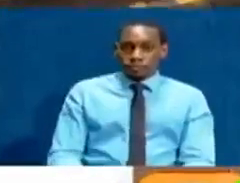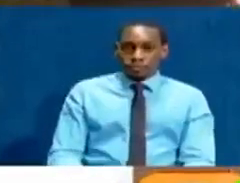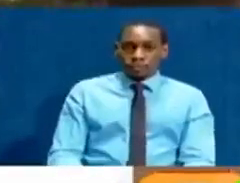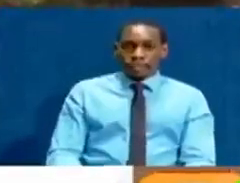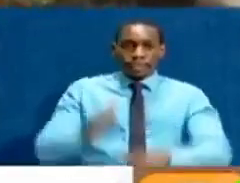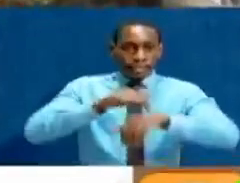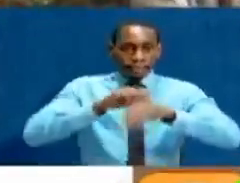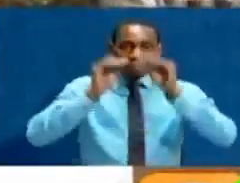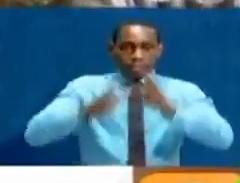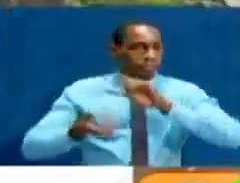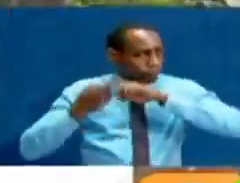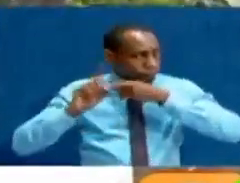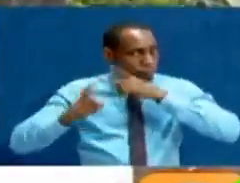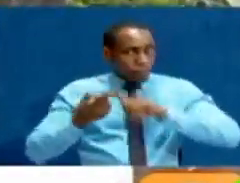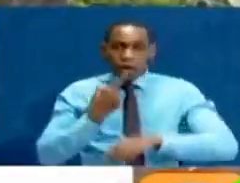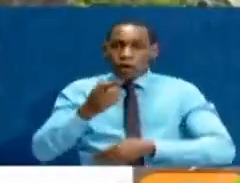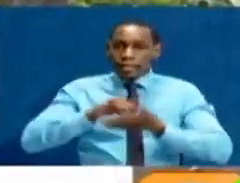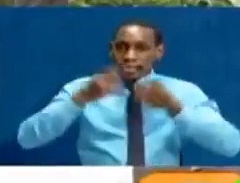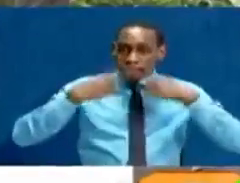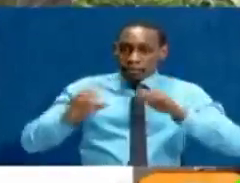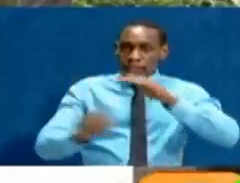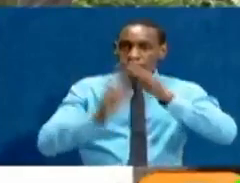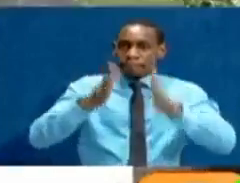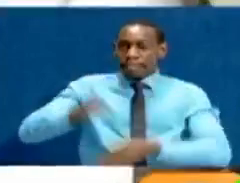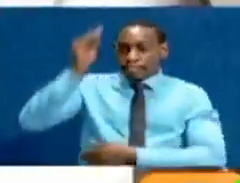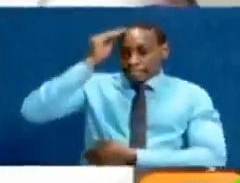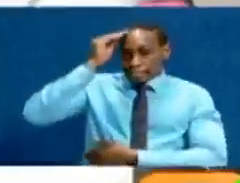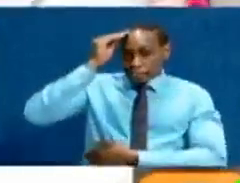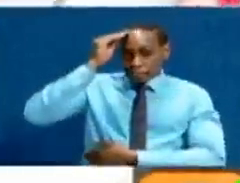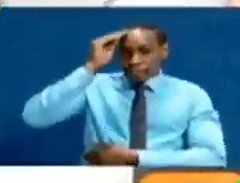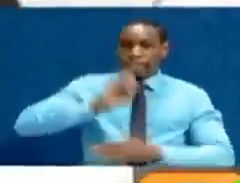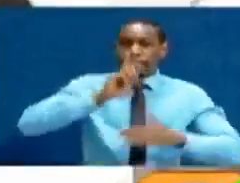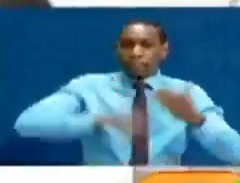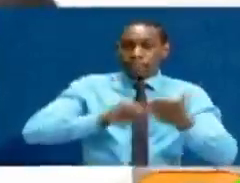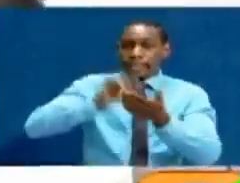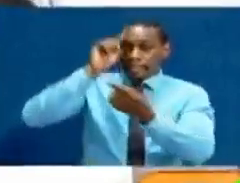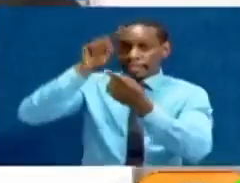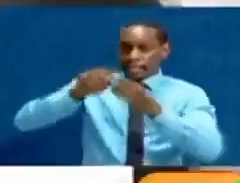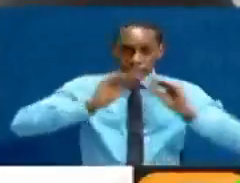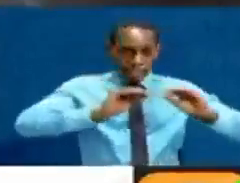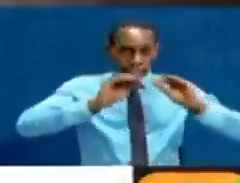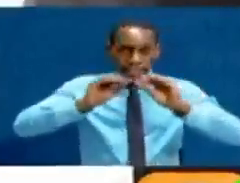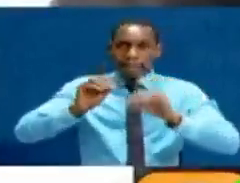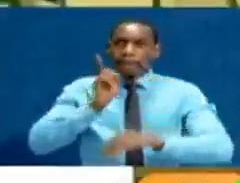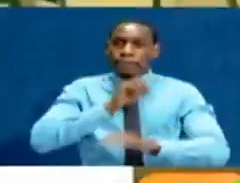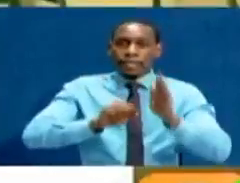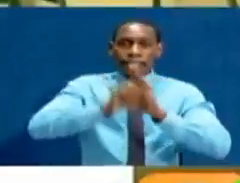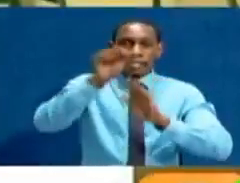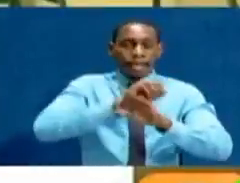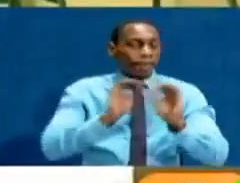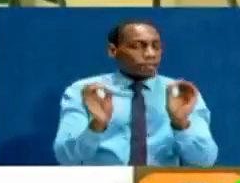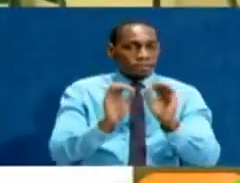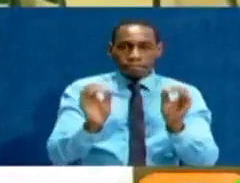Na huku walimu wakitafakari mwongozo uliotolewa, waziri wa elimu Profesa George Magoha anasema lengo la masomo haya si kukamilisha